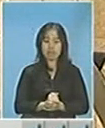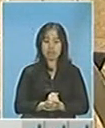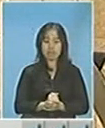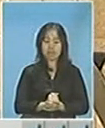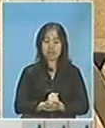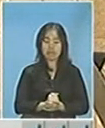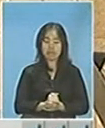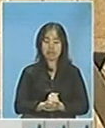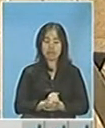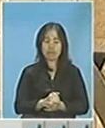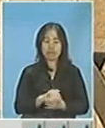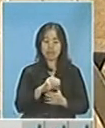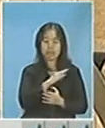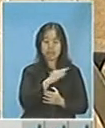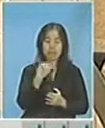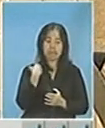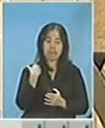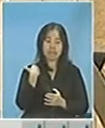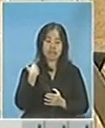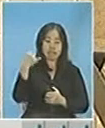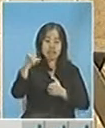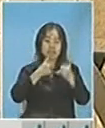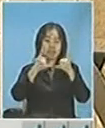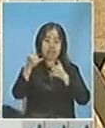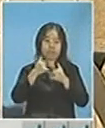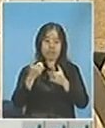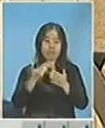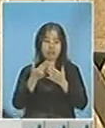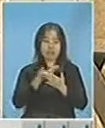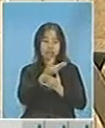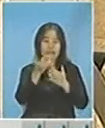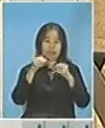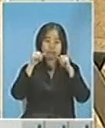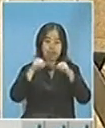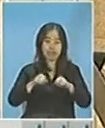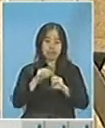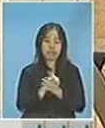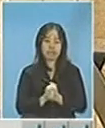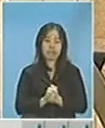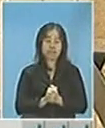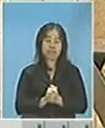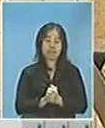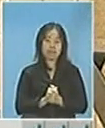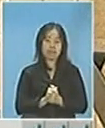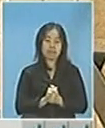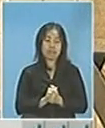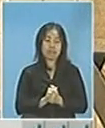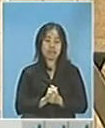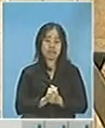ท่านสมาชิกที่อยู่รอบห้องประชุมครับจะขอมติจากที่ประชุมครับกรุณากลับเข้าห้องประชุมด้วยครับ